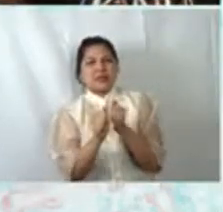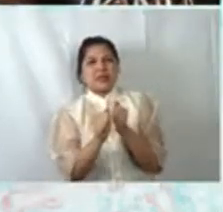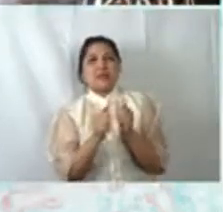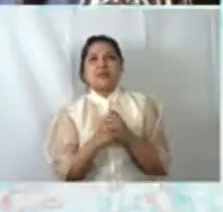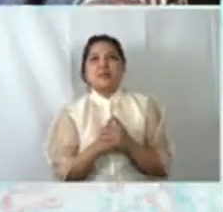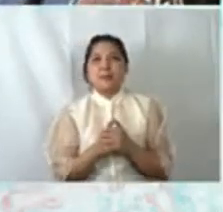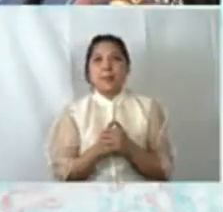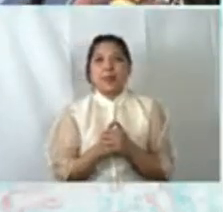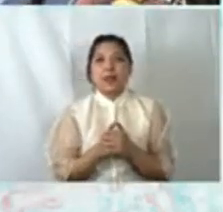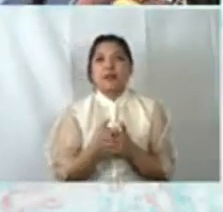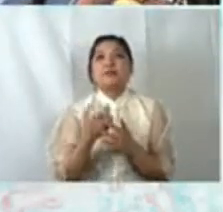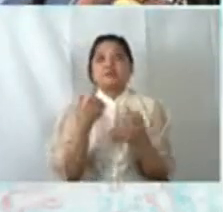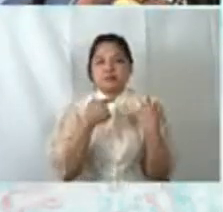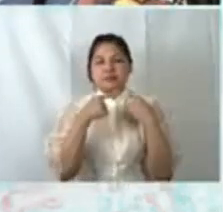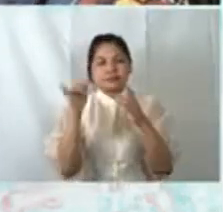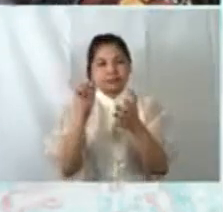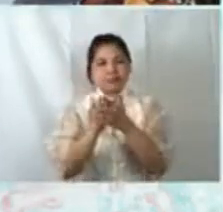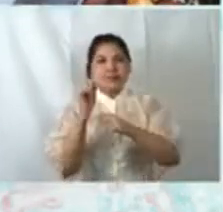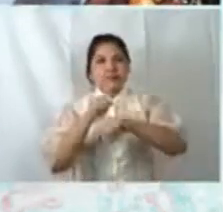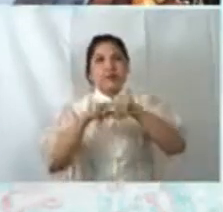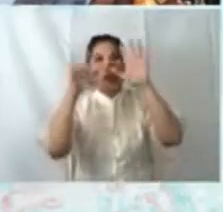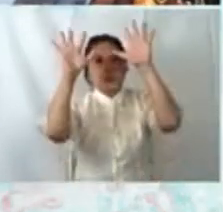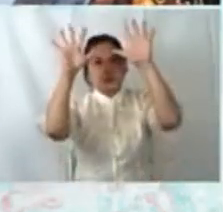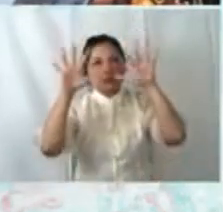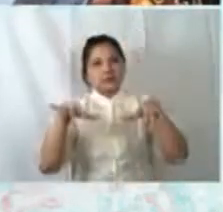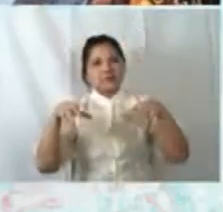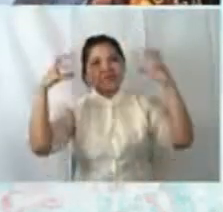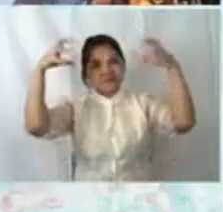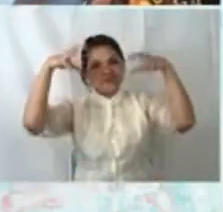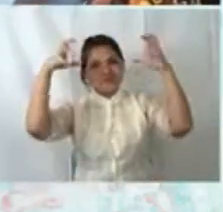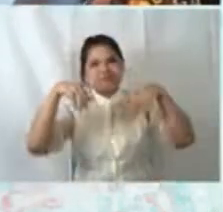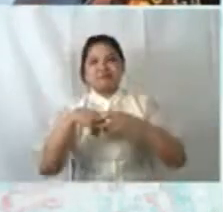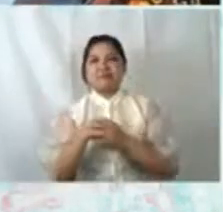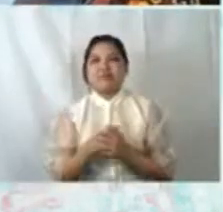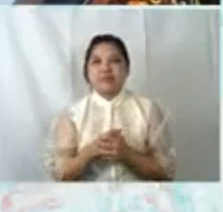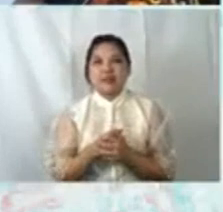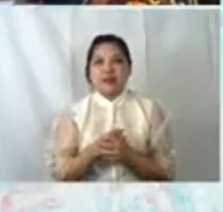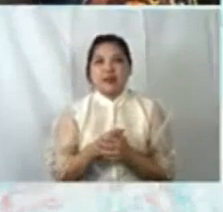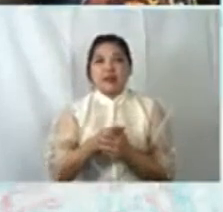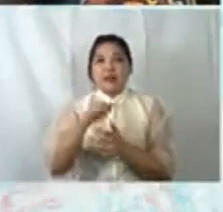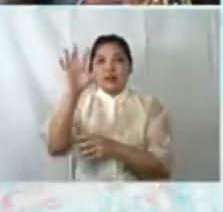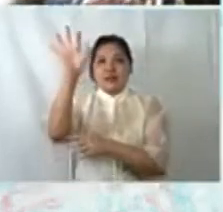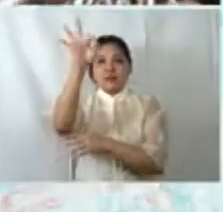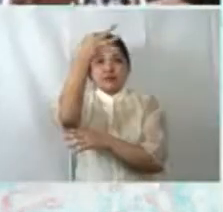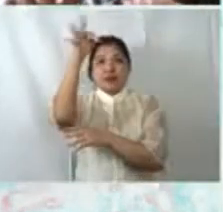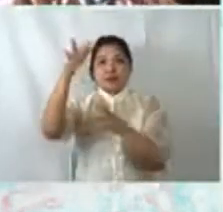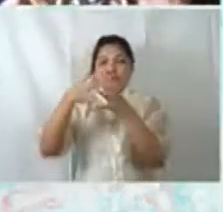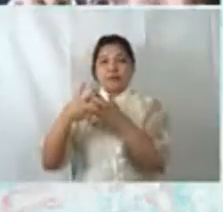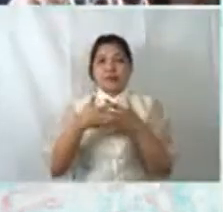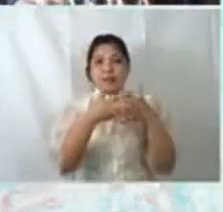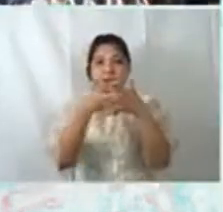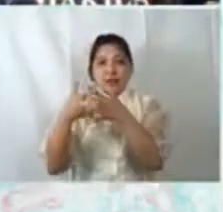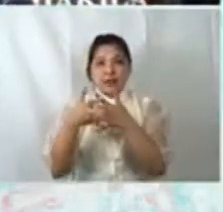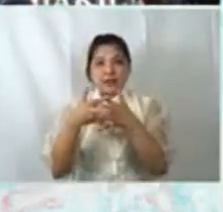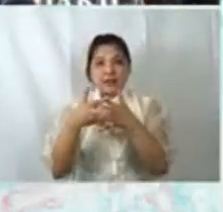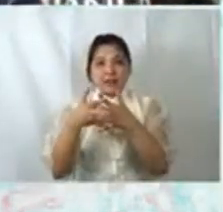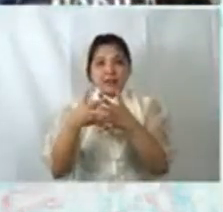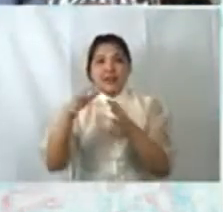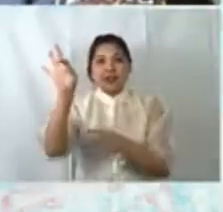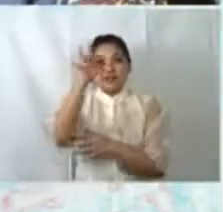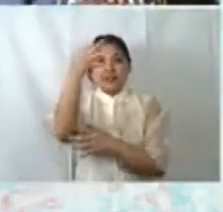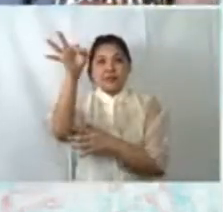umuulan po niyan noong July 4, 1946, binababa po yung bandilang Amerikano at itinataas yung bandilang